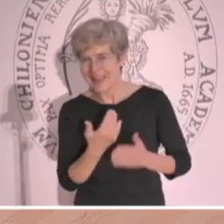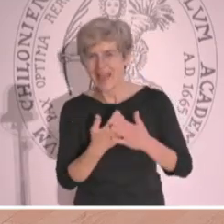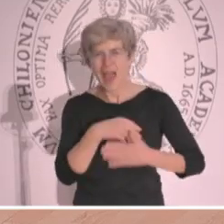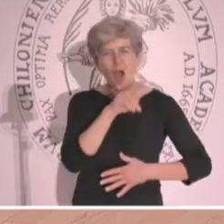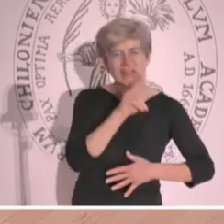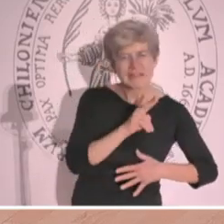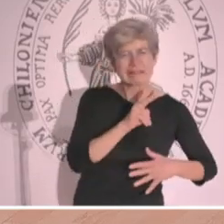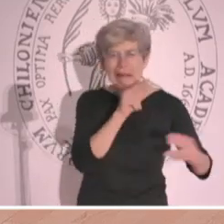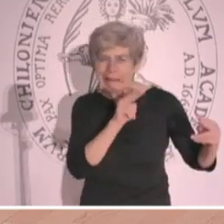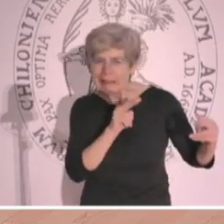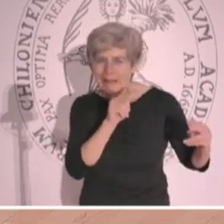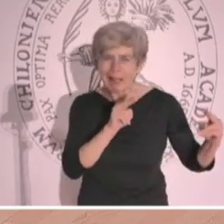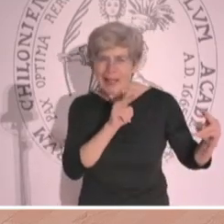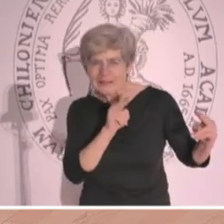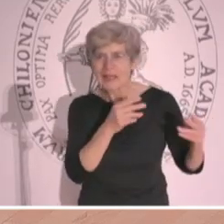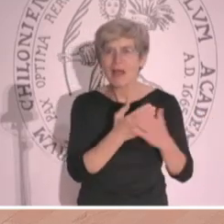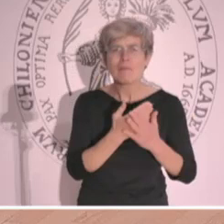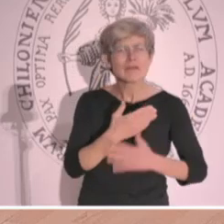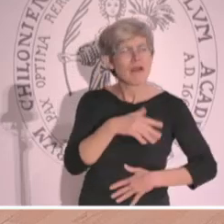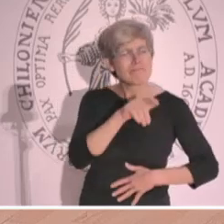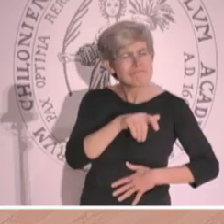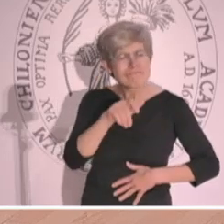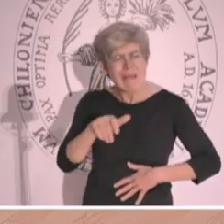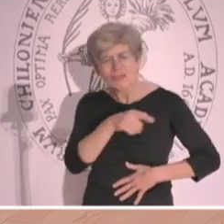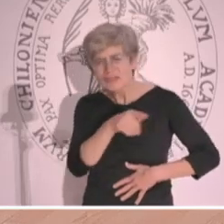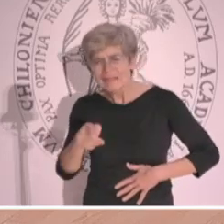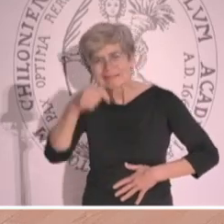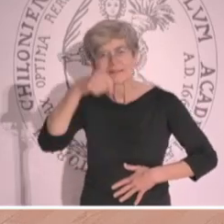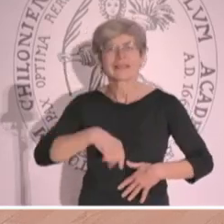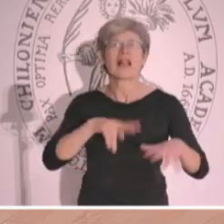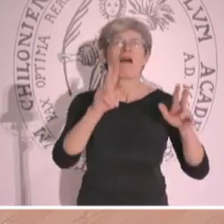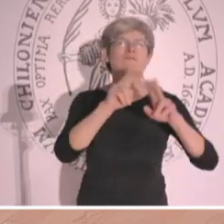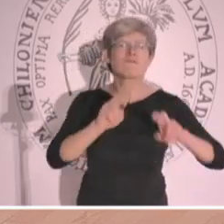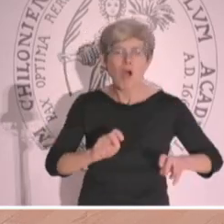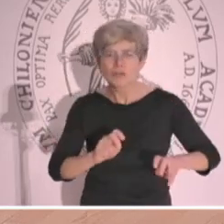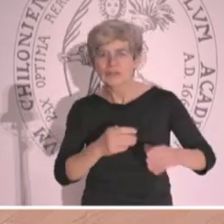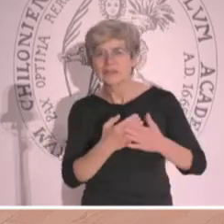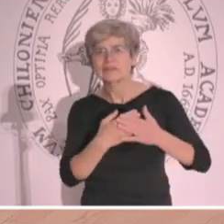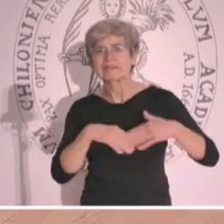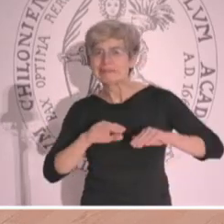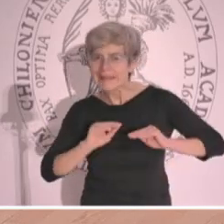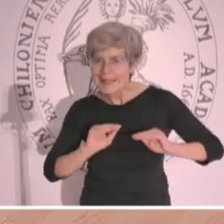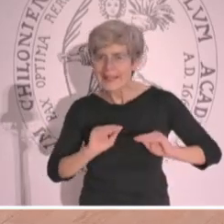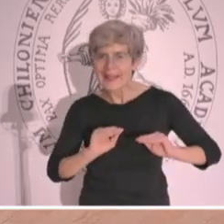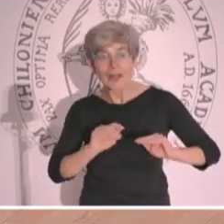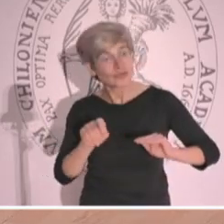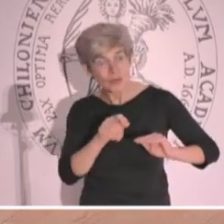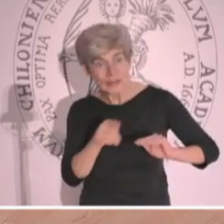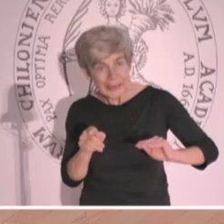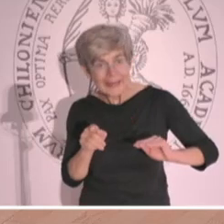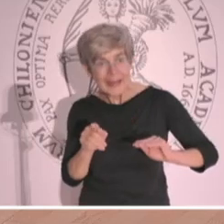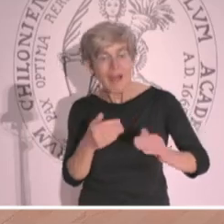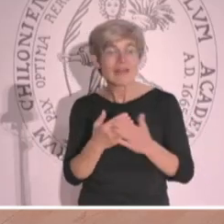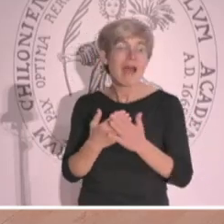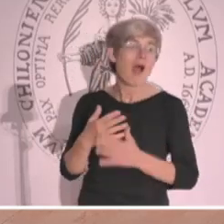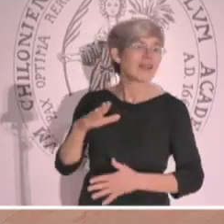hier arbeiten, forschen und lehren, ebenso schätzen gelernt wie die Stadt Kiel und auch die tolle Umgebung.